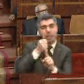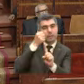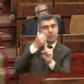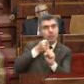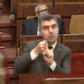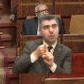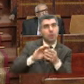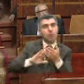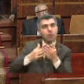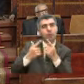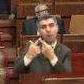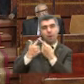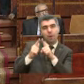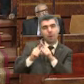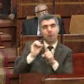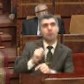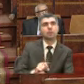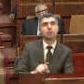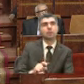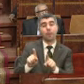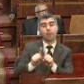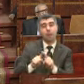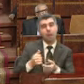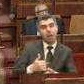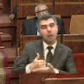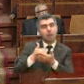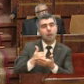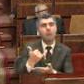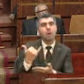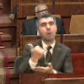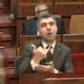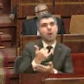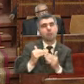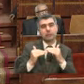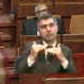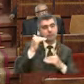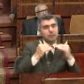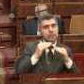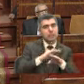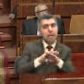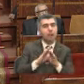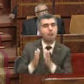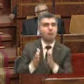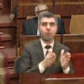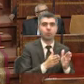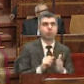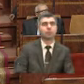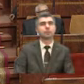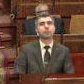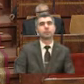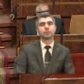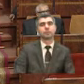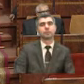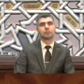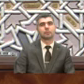وسعنا للمساهمة في الحل العملي الذي يرضي هذه الفئة العزيزة دون مزايدات سياسية. وشكرا. شكرا. هل